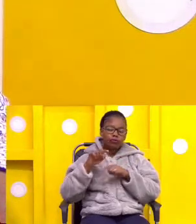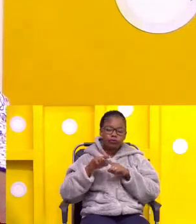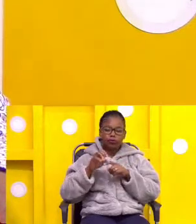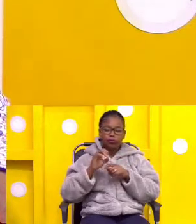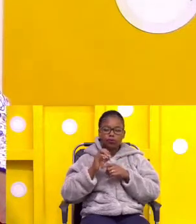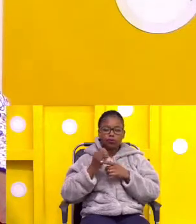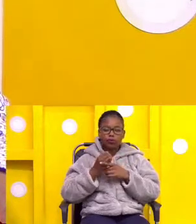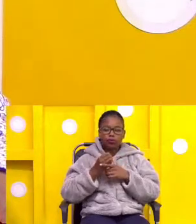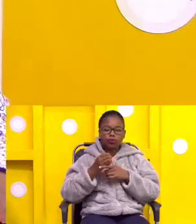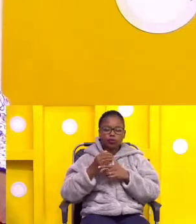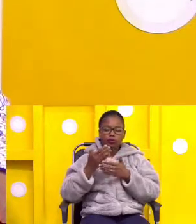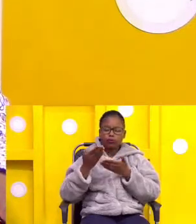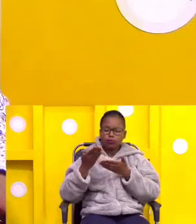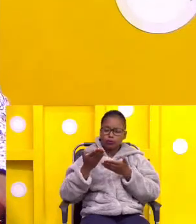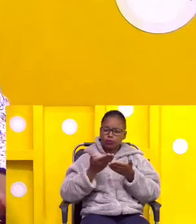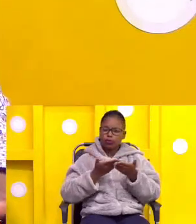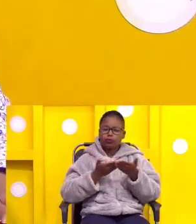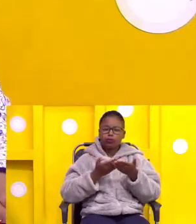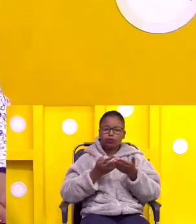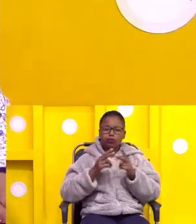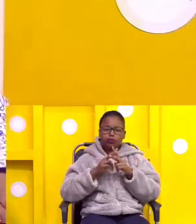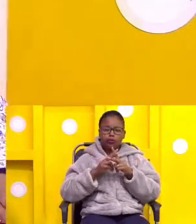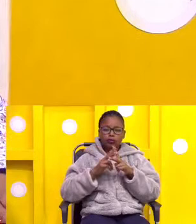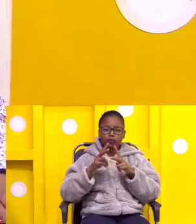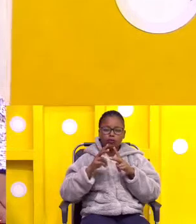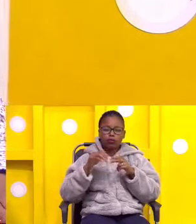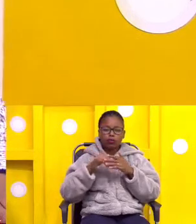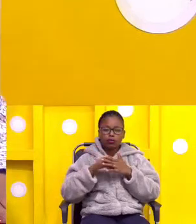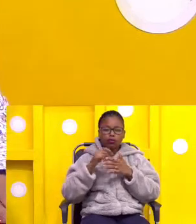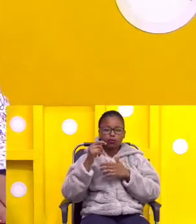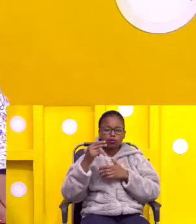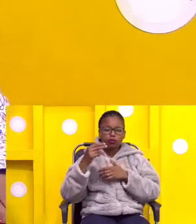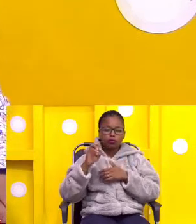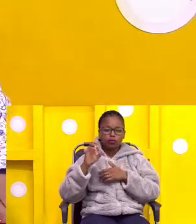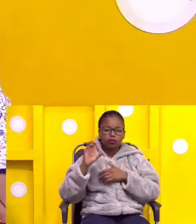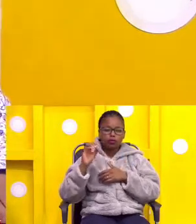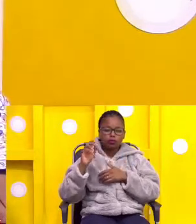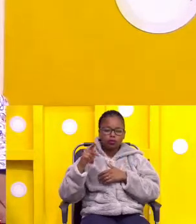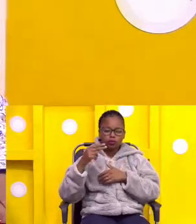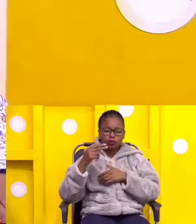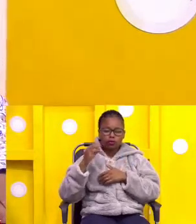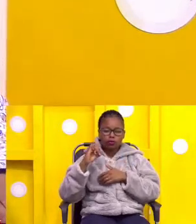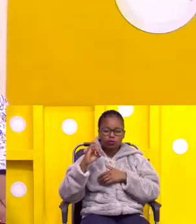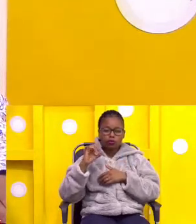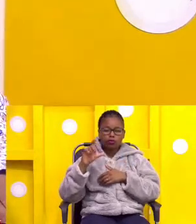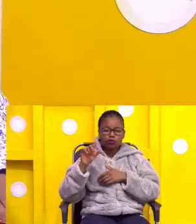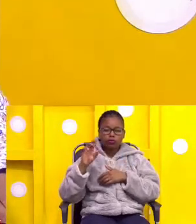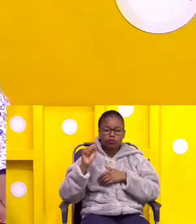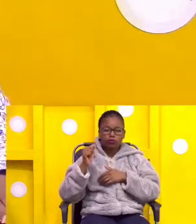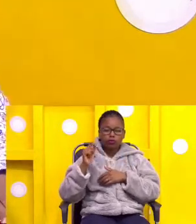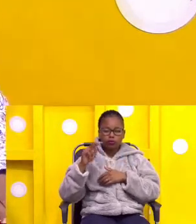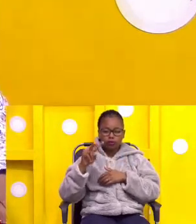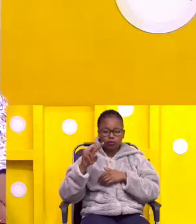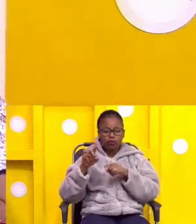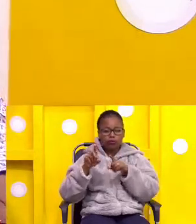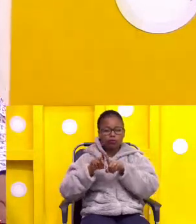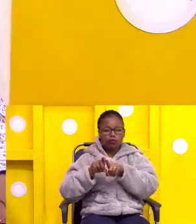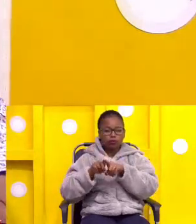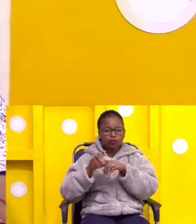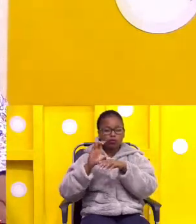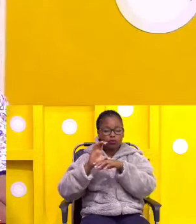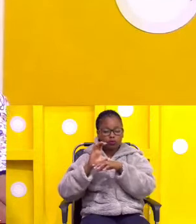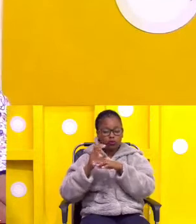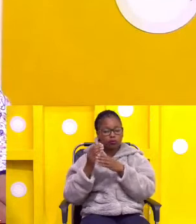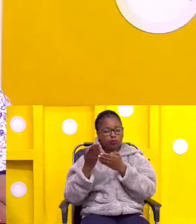mũiganĩire. Na mwĩ karibu sana thĩinĩ wa Theophilus TV, mũrata wa Ngai. Ona thĩinĩ wa Theophilus